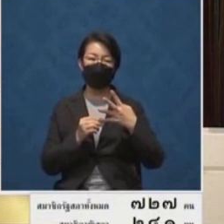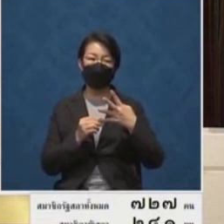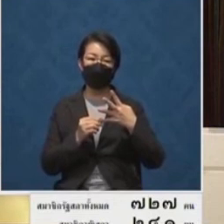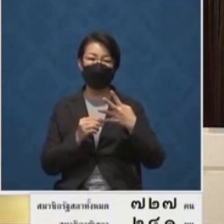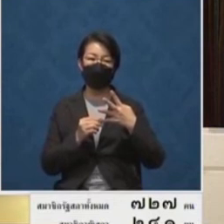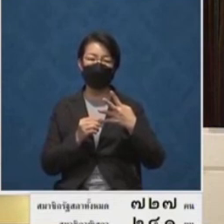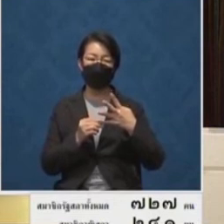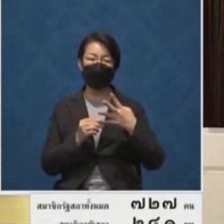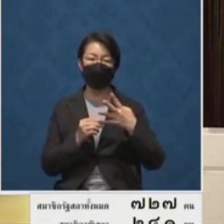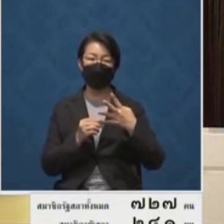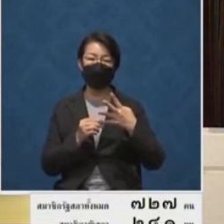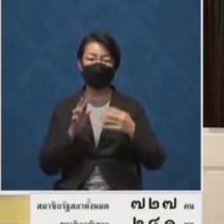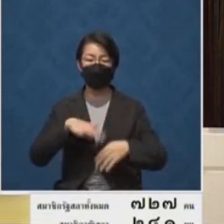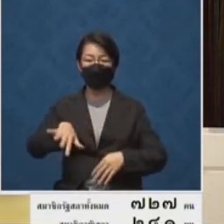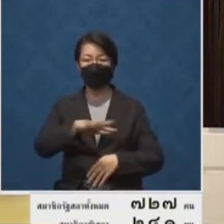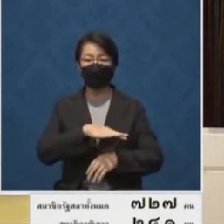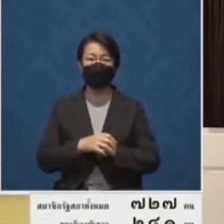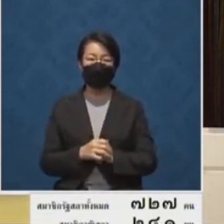ต่อไปเป็นฉบับที่4นะครับ